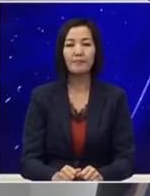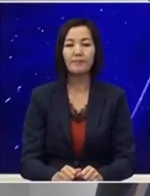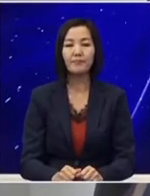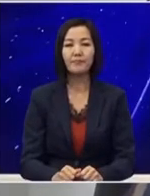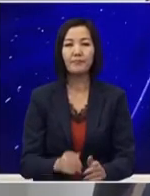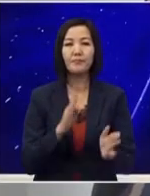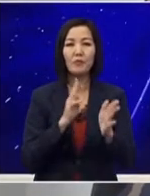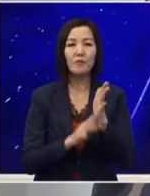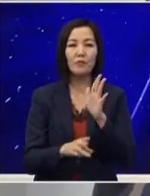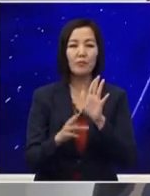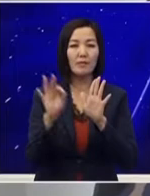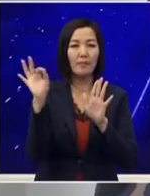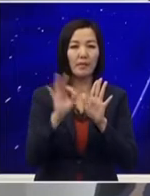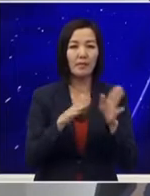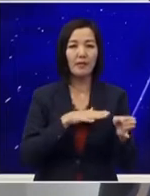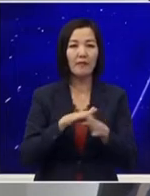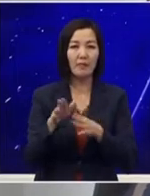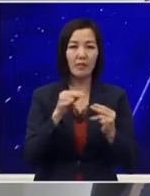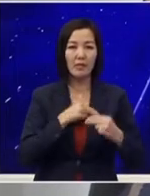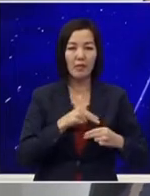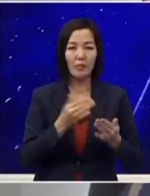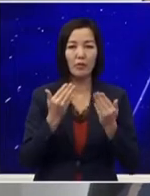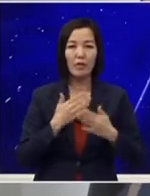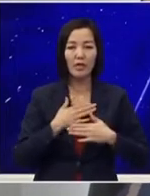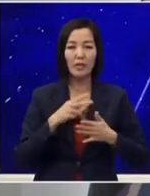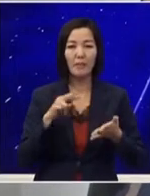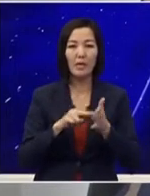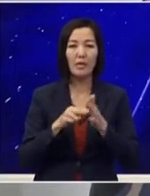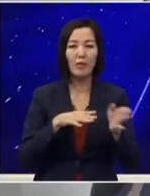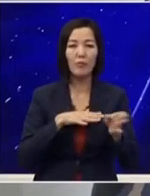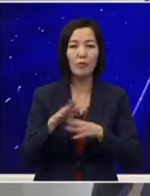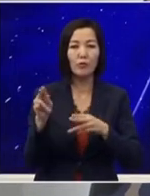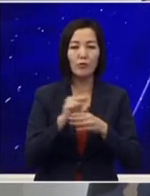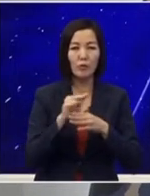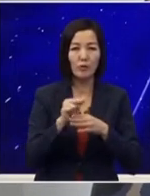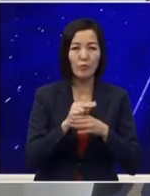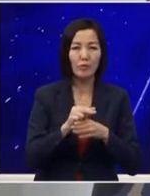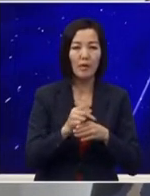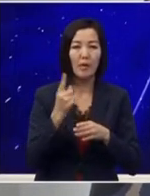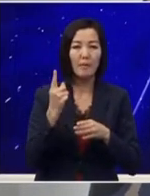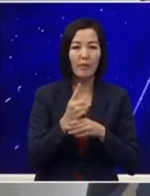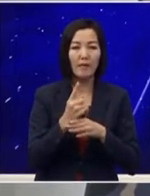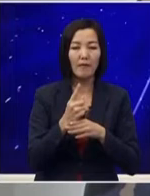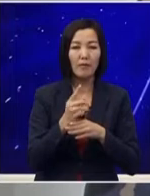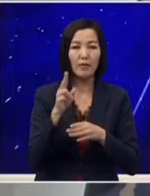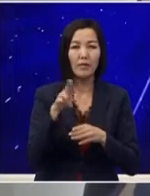На 80% выполнена работа. В наших планах завершить полностью ремонт первую декаду октября.